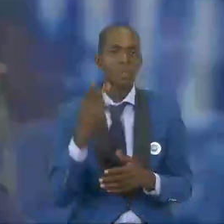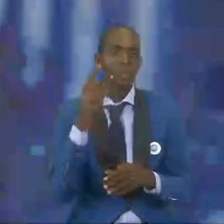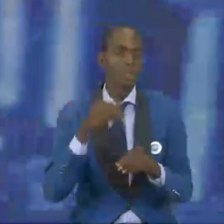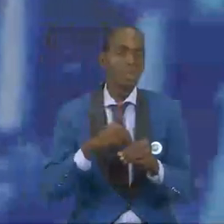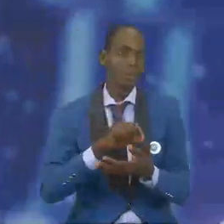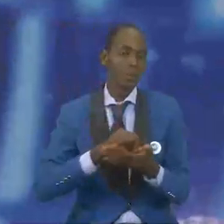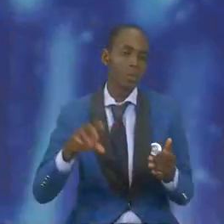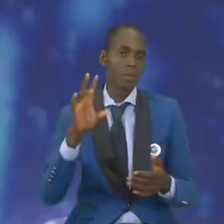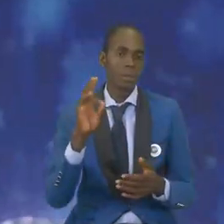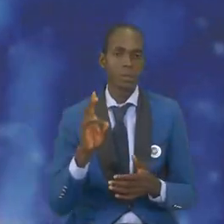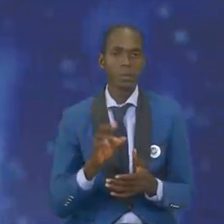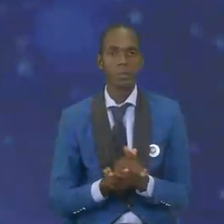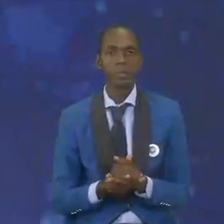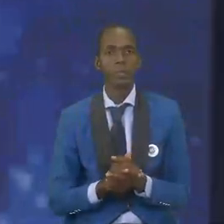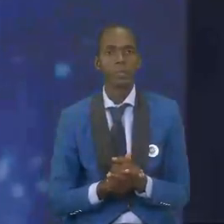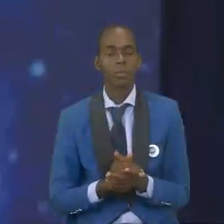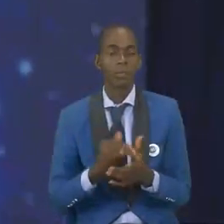J'ai échappé.